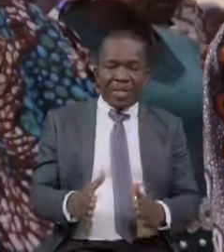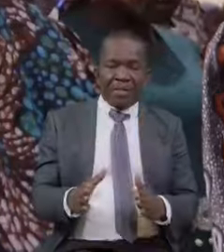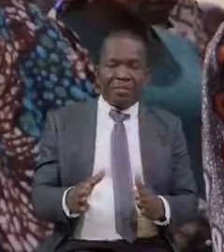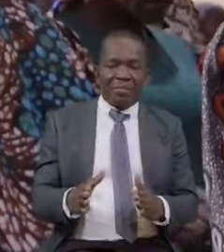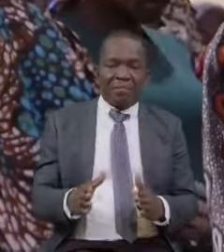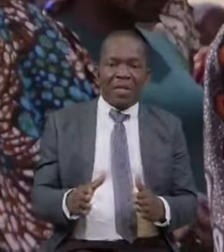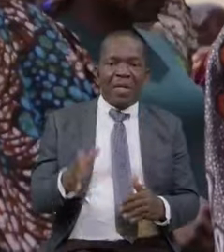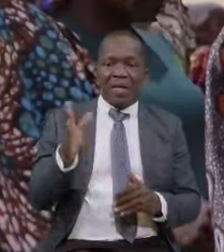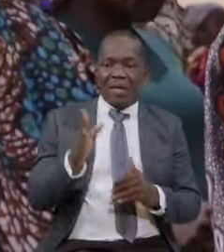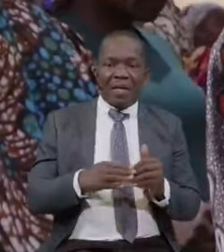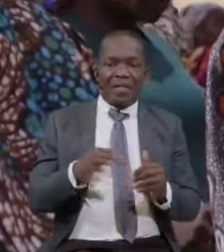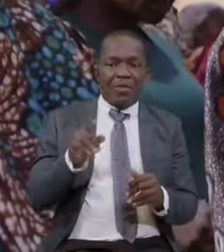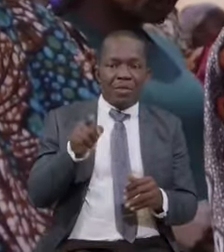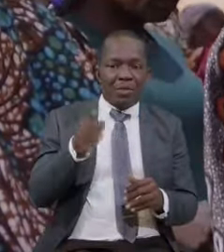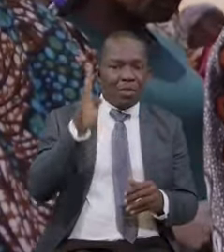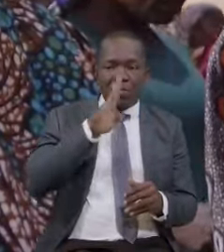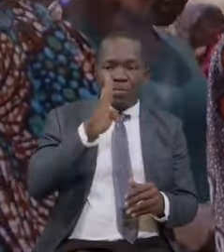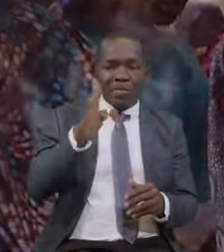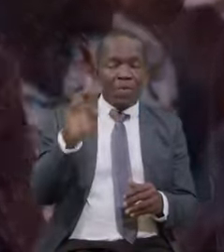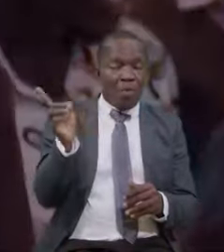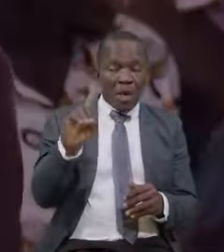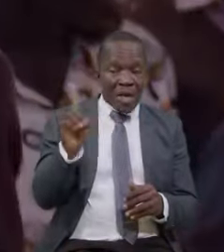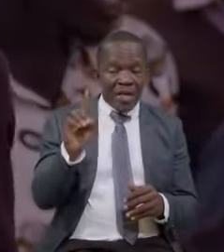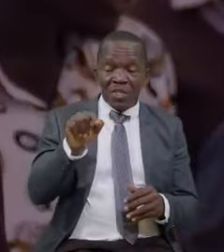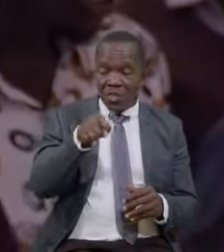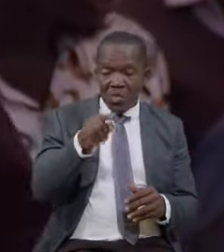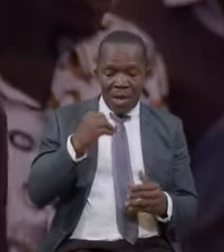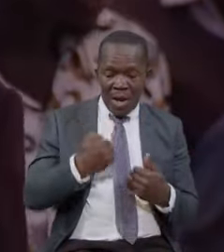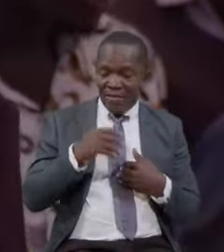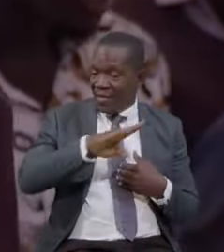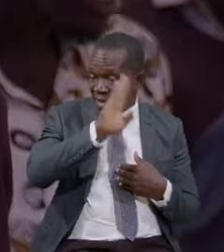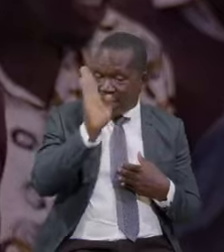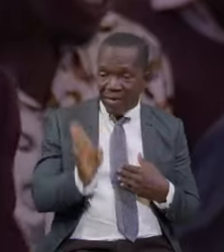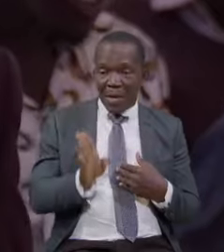haut plus que le niveau que tu as jamais atteint dans ta